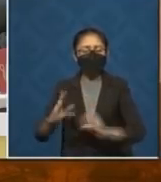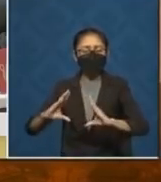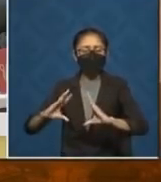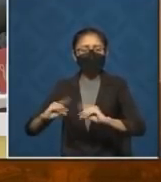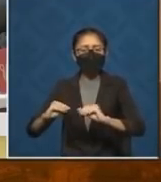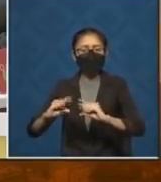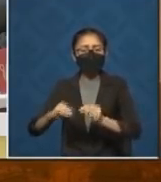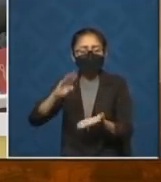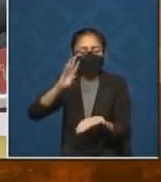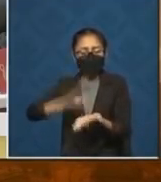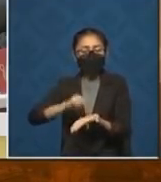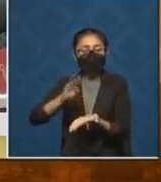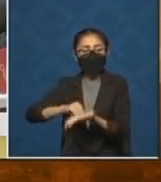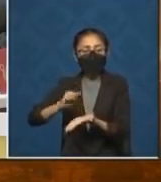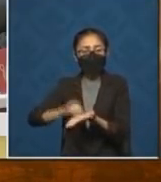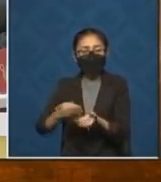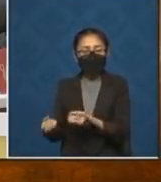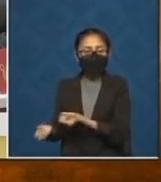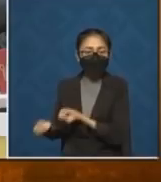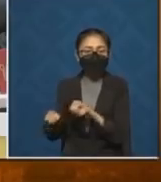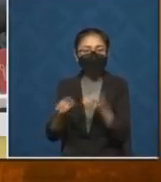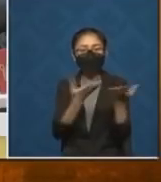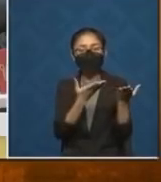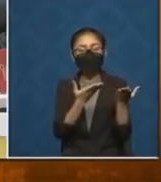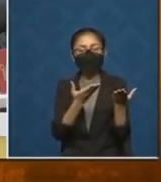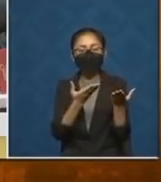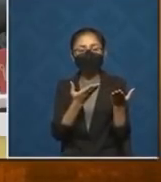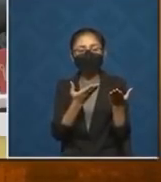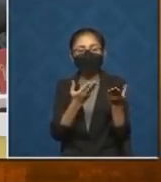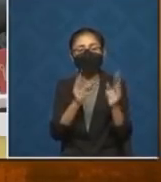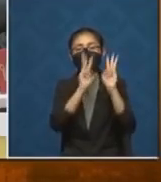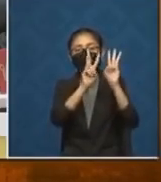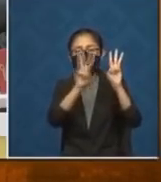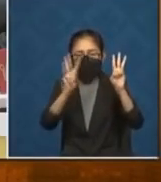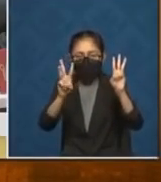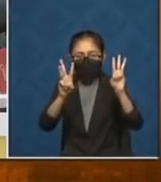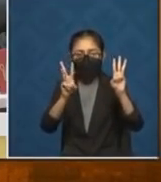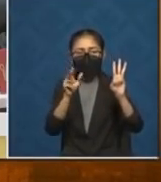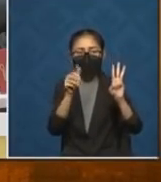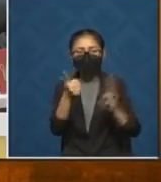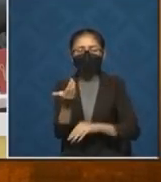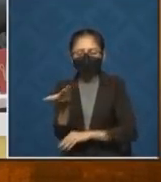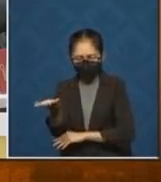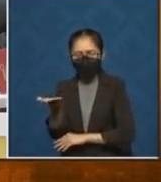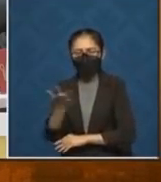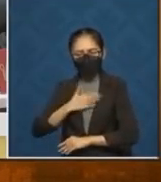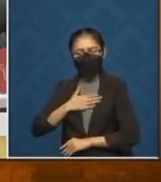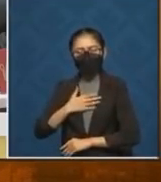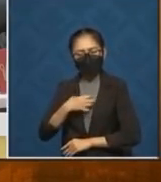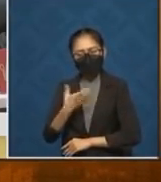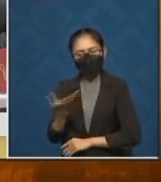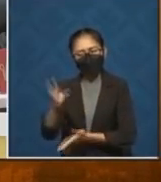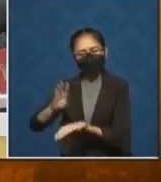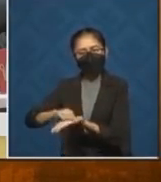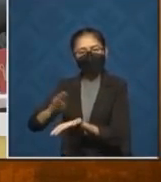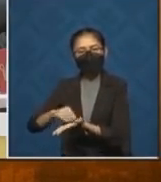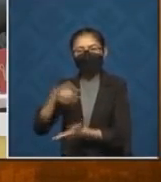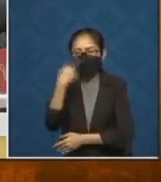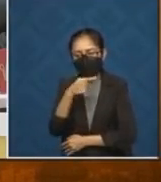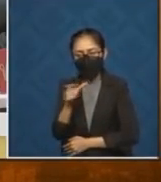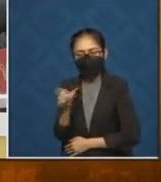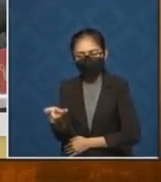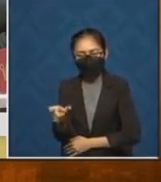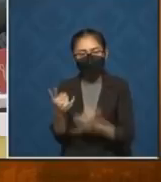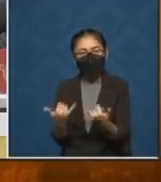ภชัยจึงกล่าวคุณสุภชัยโพสุนะจึงกล่าวว่าหากองค์ประชุมไม่ครบมันจะเป็นยังไงล่มอี